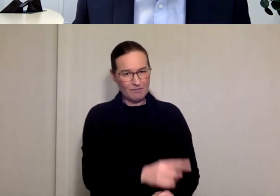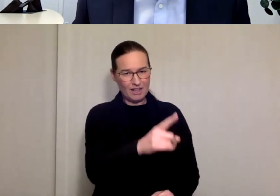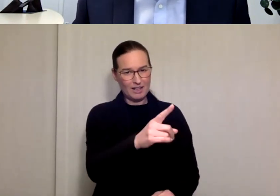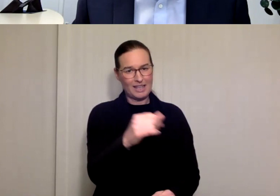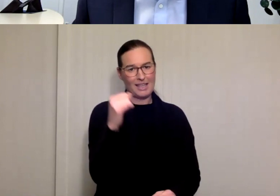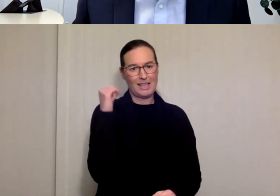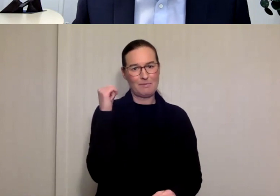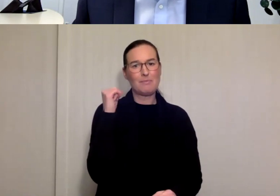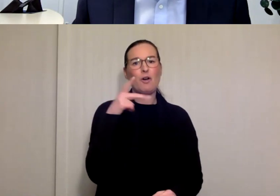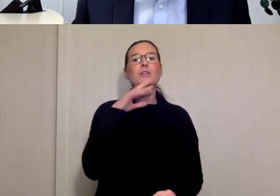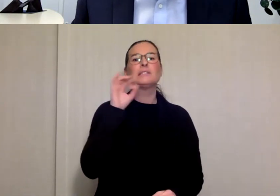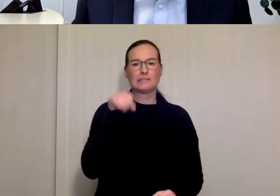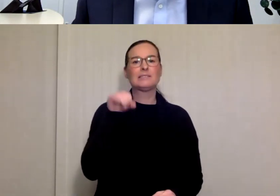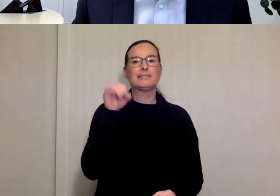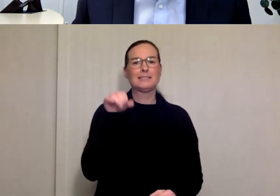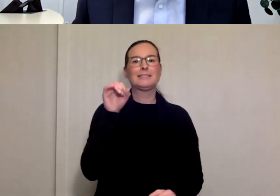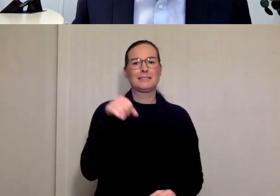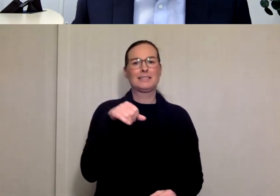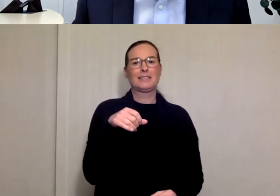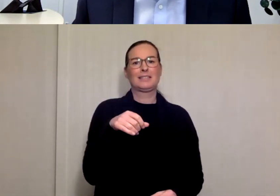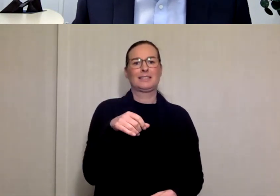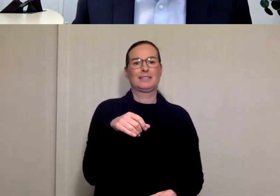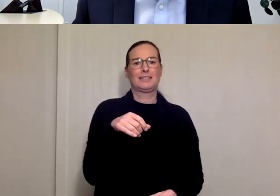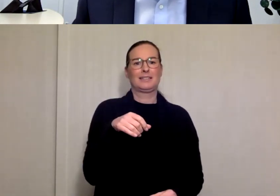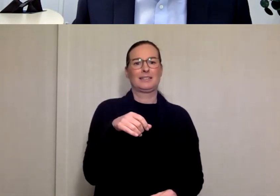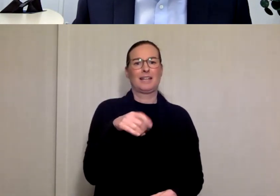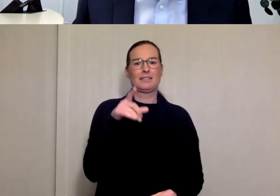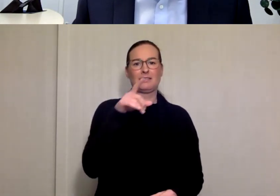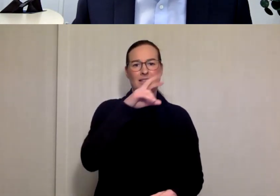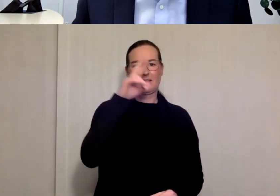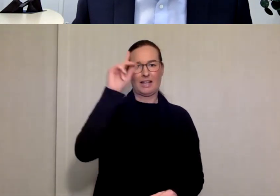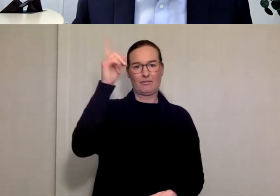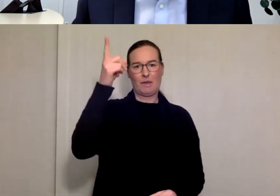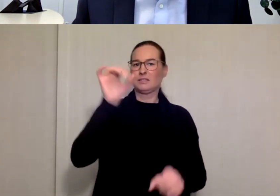Kopf genickt bei dem Votum von Ralf Meister.